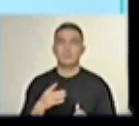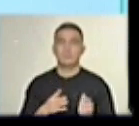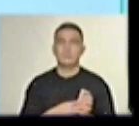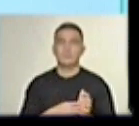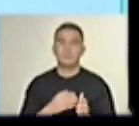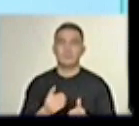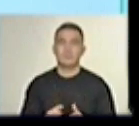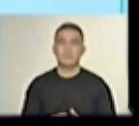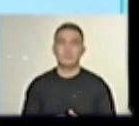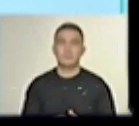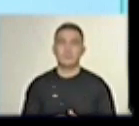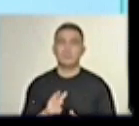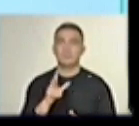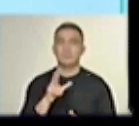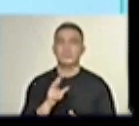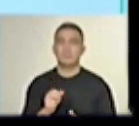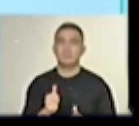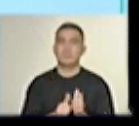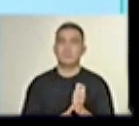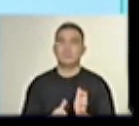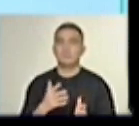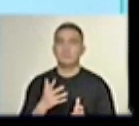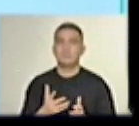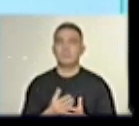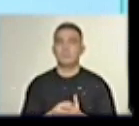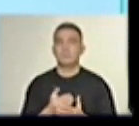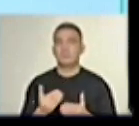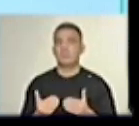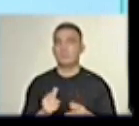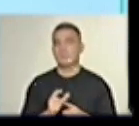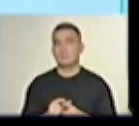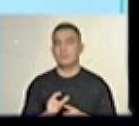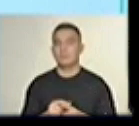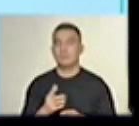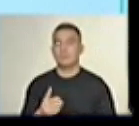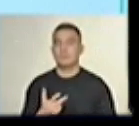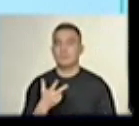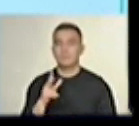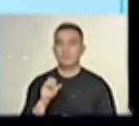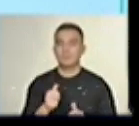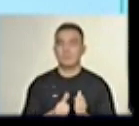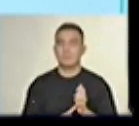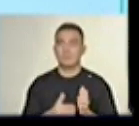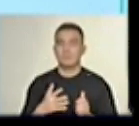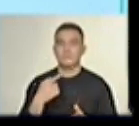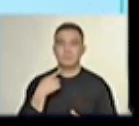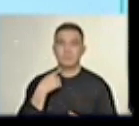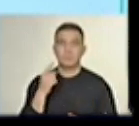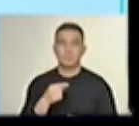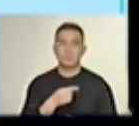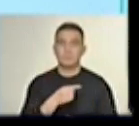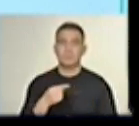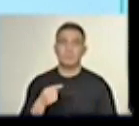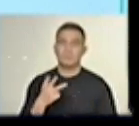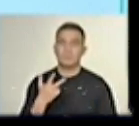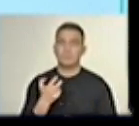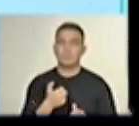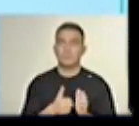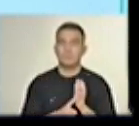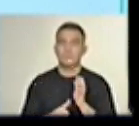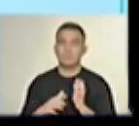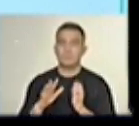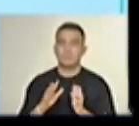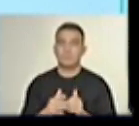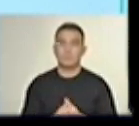1.9. 365 ga qarama-qarshi son-chi? 365 ga qarama-qarshi son minus